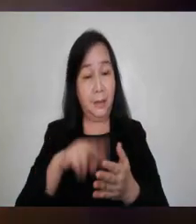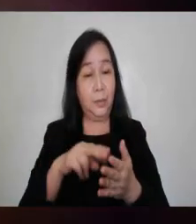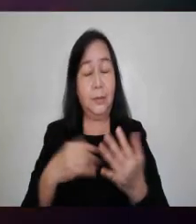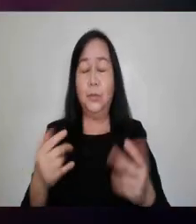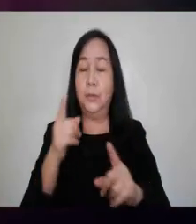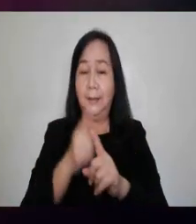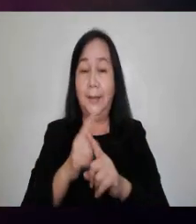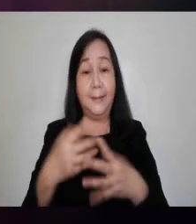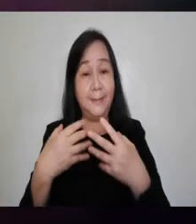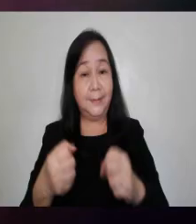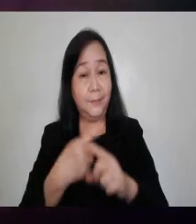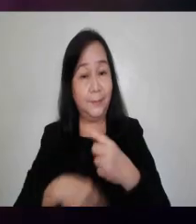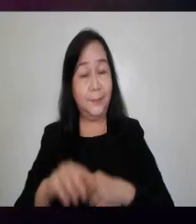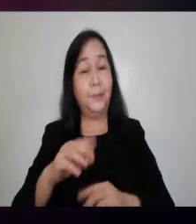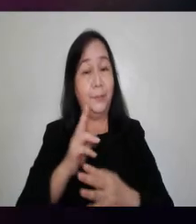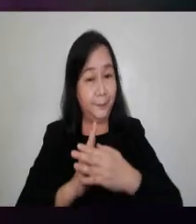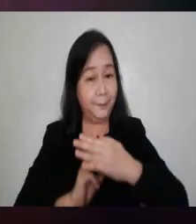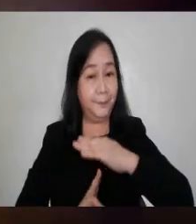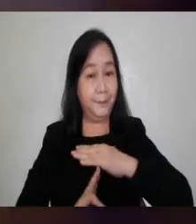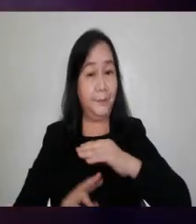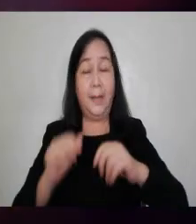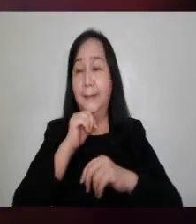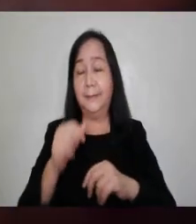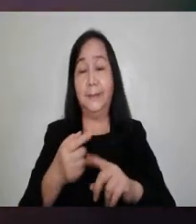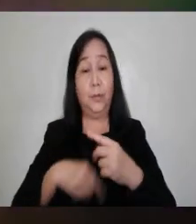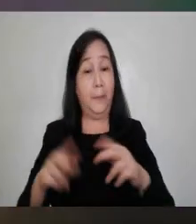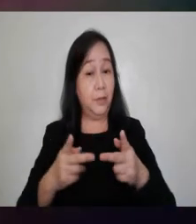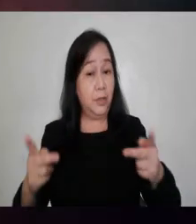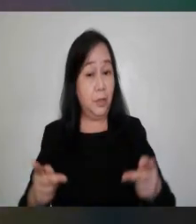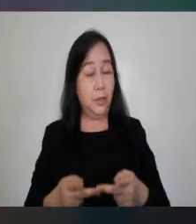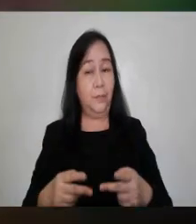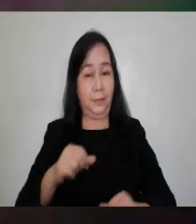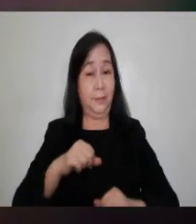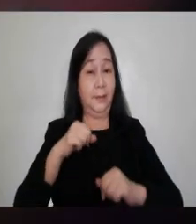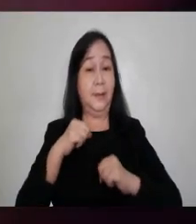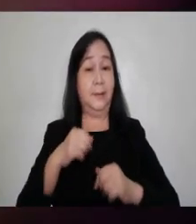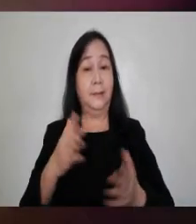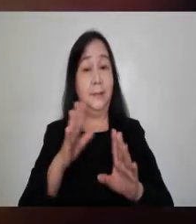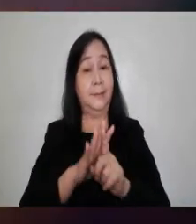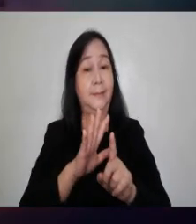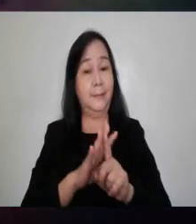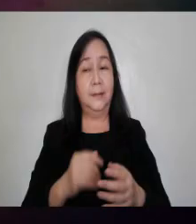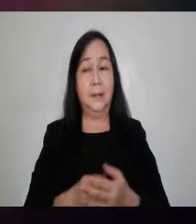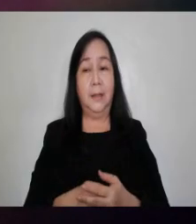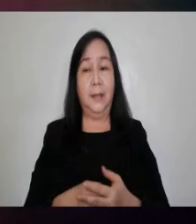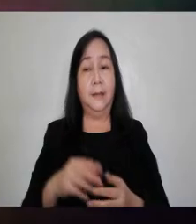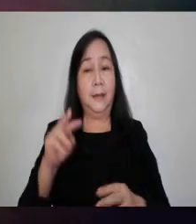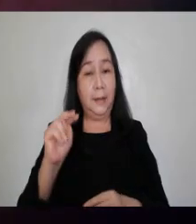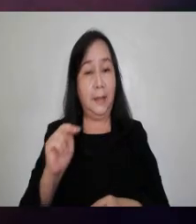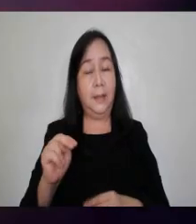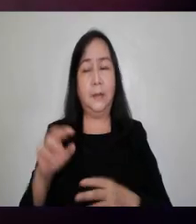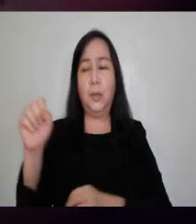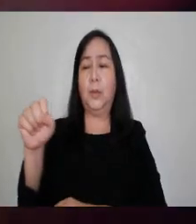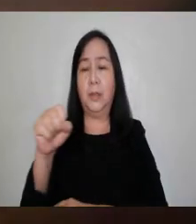ngayon na ang tunay na lakas ay nasa kababaang loob at hindi sa posisyon ng katanyagan.